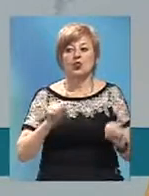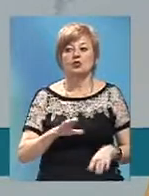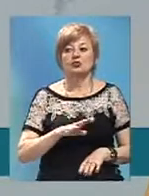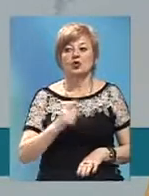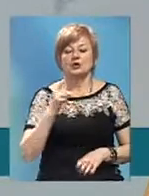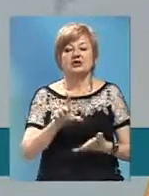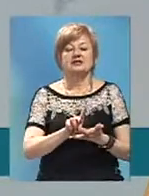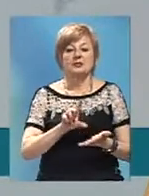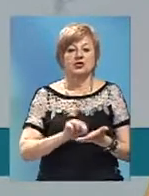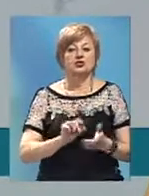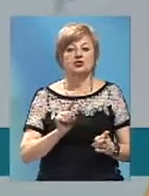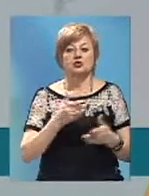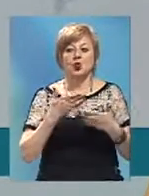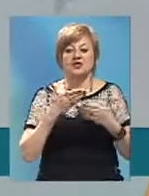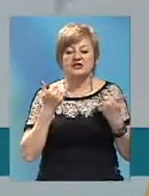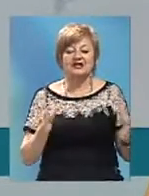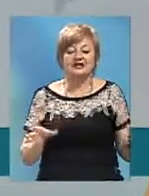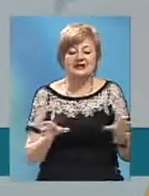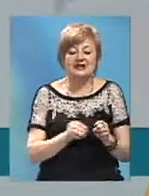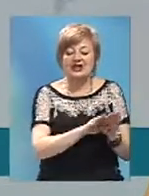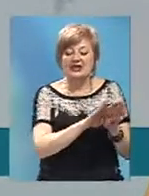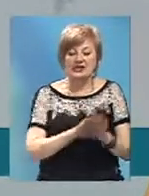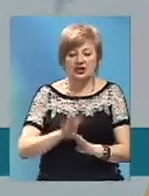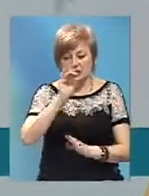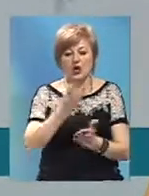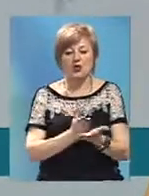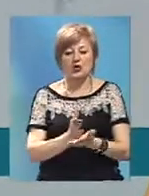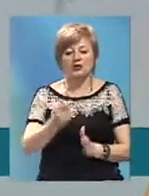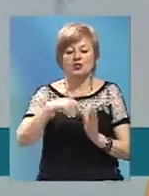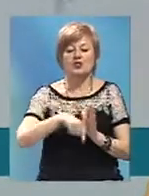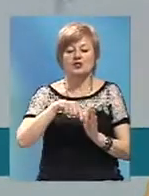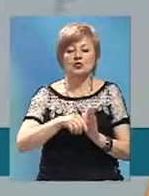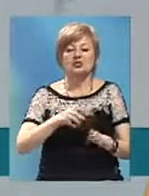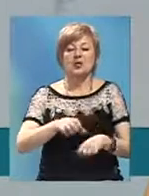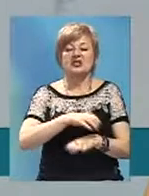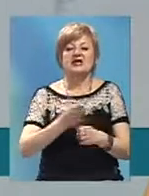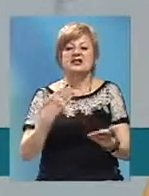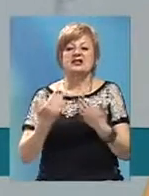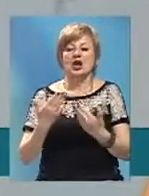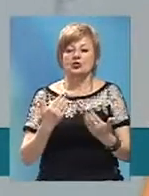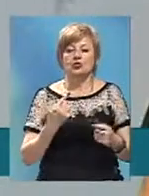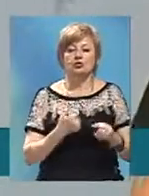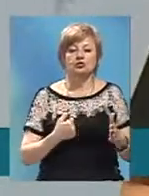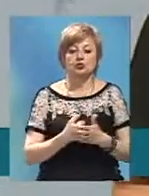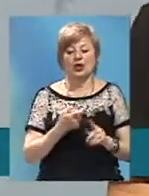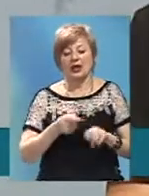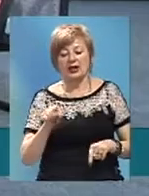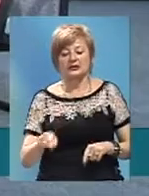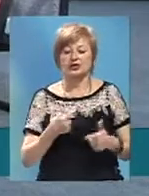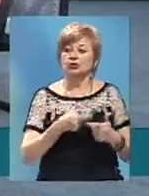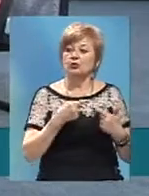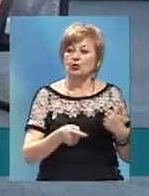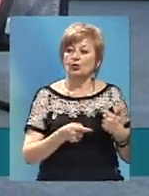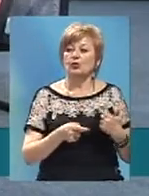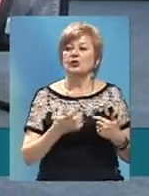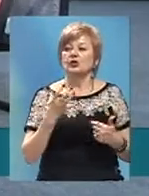з прикладів відсутності єдиної політики і оцього внутрішньопартійного діалогу щодо цієї або іншої сфери. І